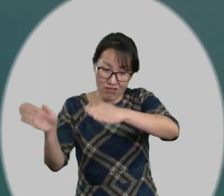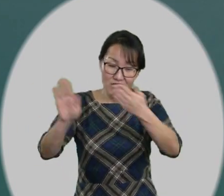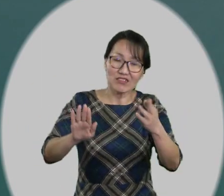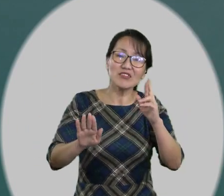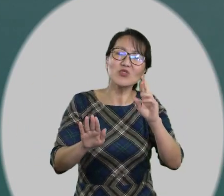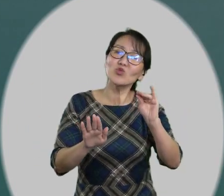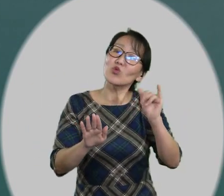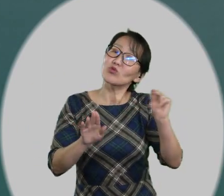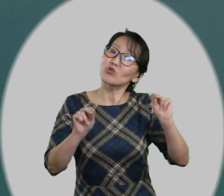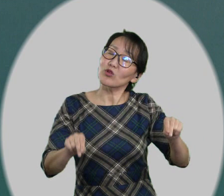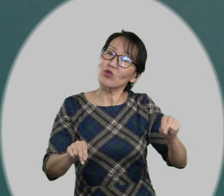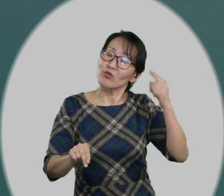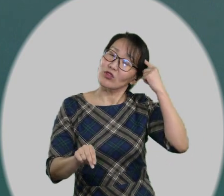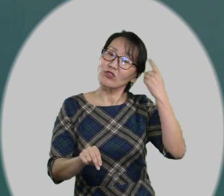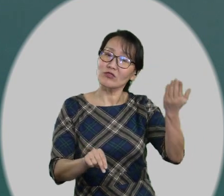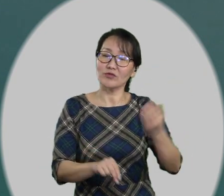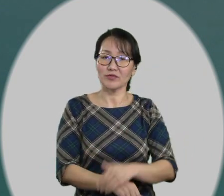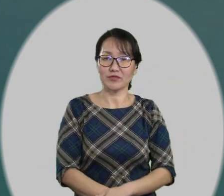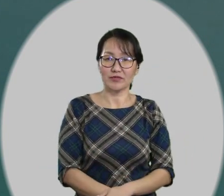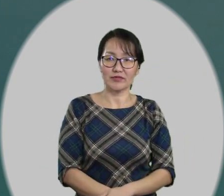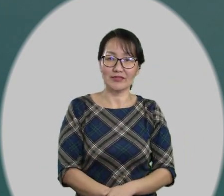За хамтдаа бичээрэй.